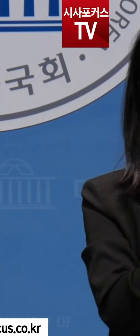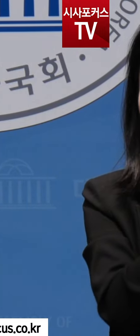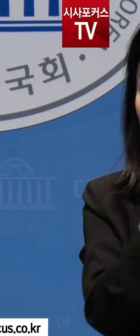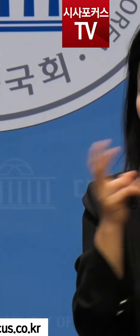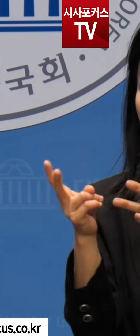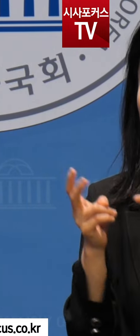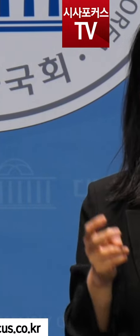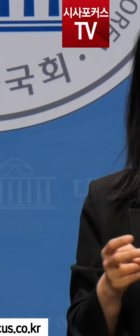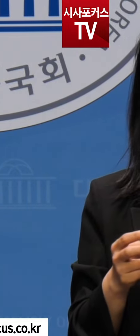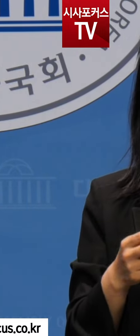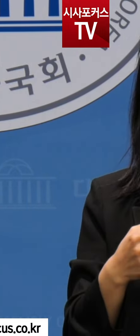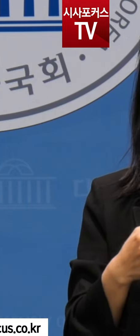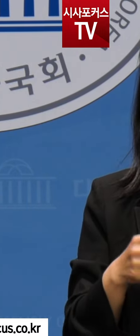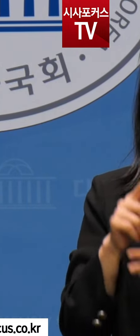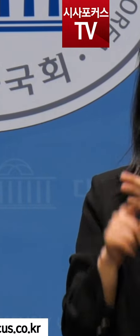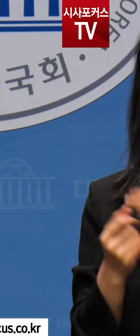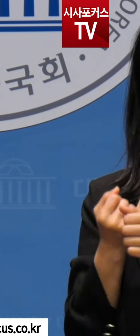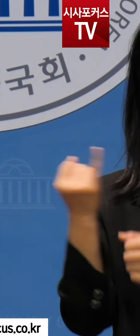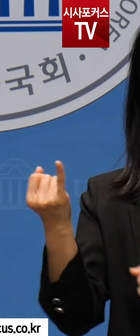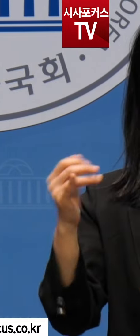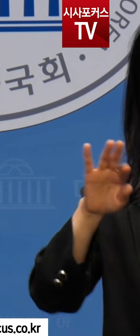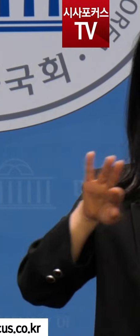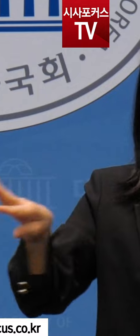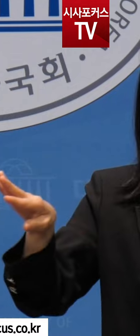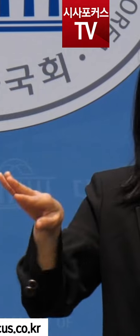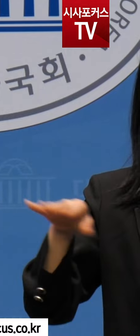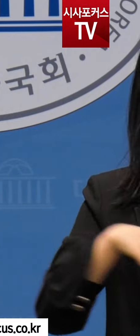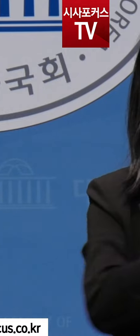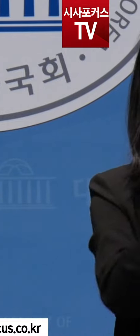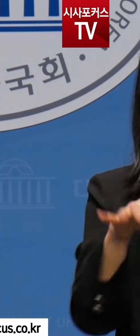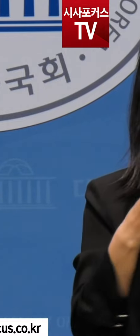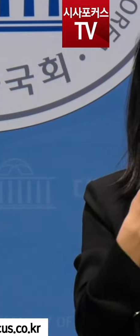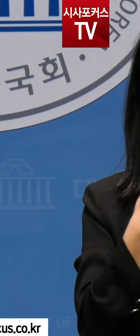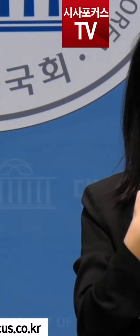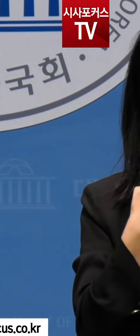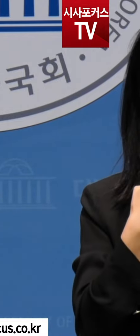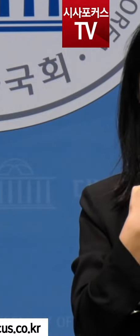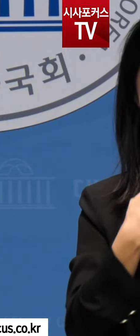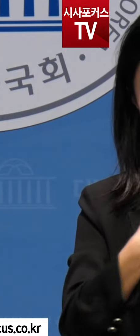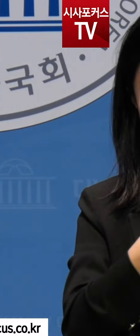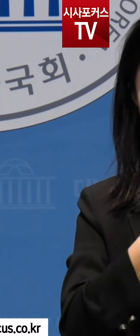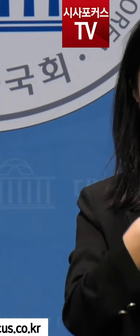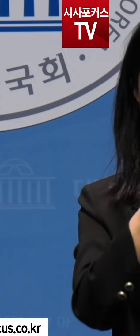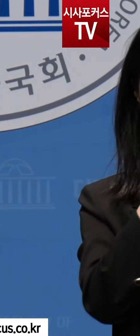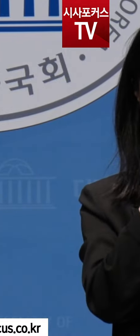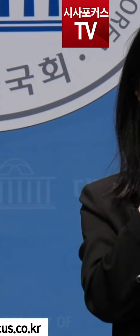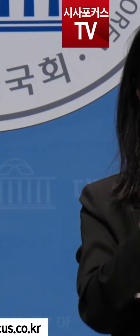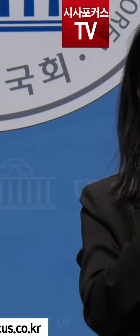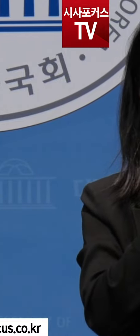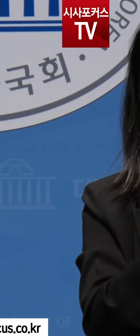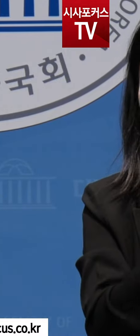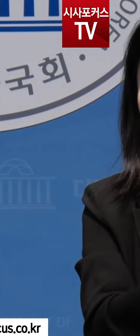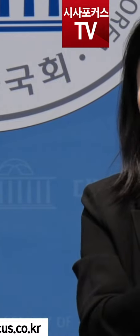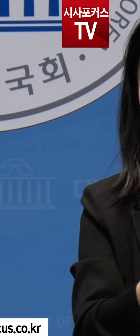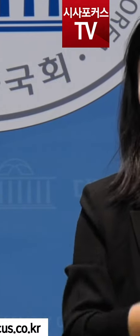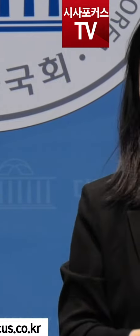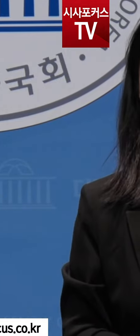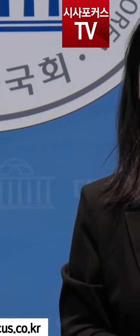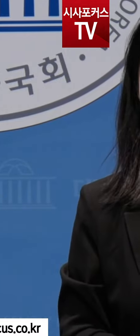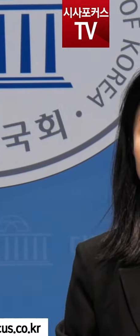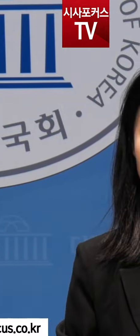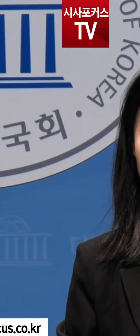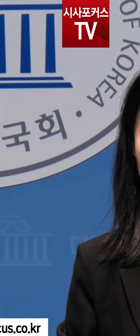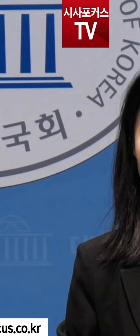내가 가장 우려한 김건희만 빠지고 우리만 달리는 상황이 올 수도 있고 라는 내용이 나온다고